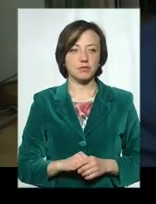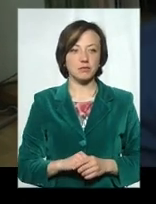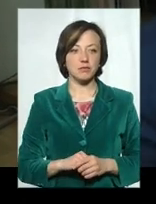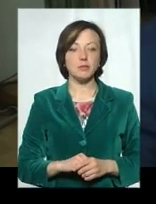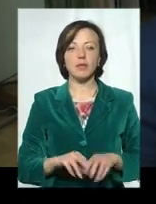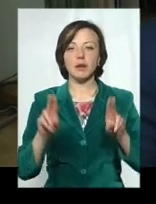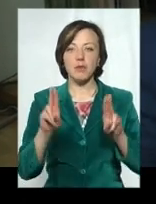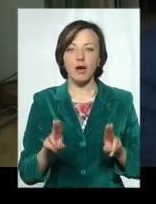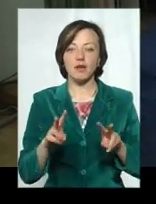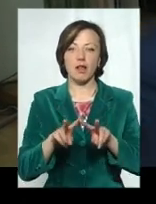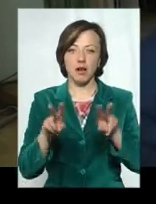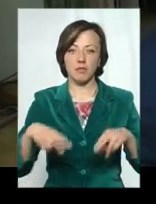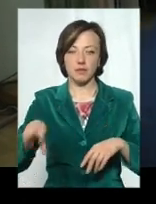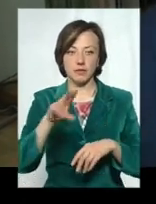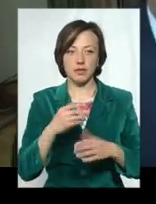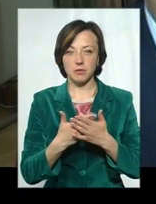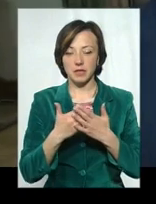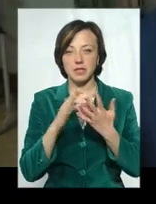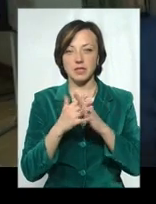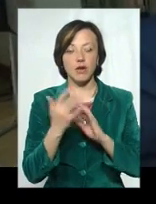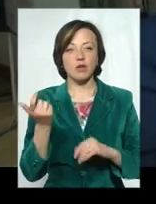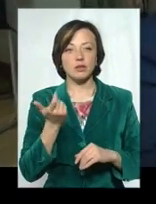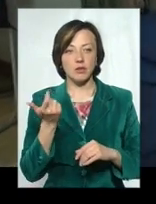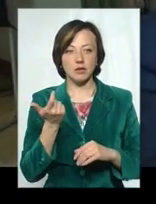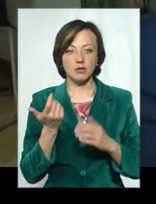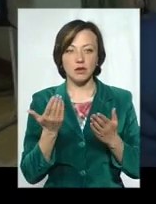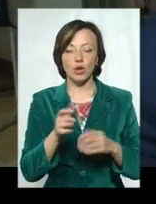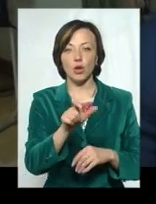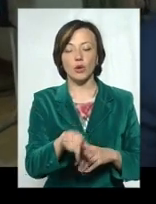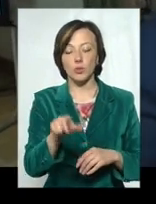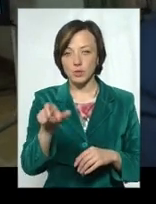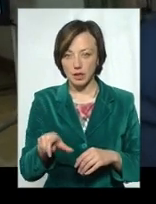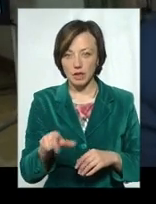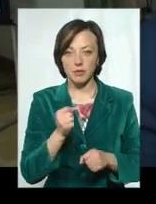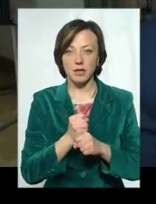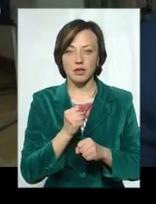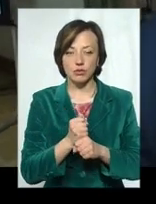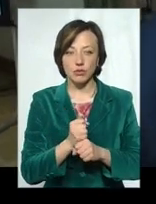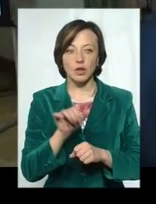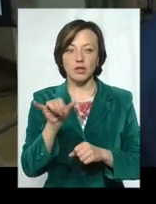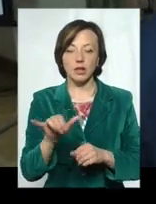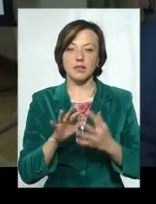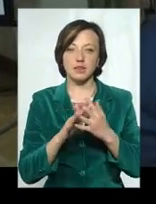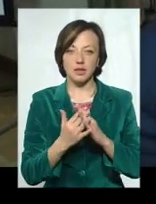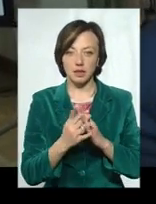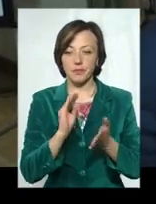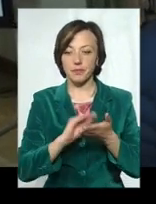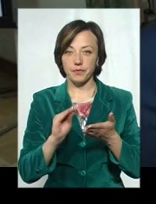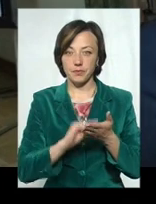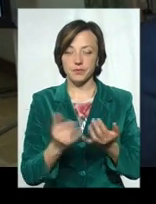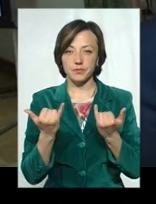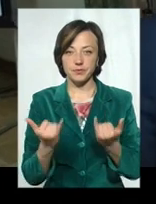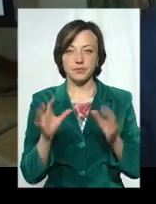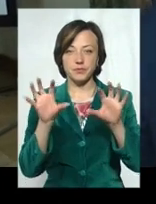і правила повинні бути один. Беремо сільське господарство. Люди працюють на селі. Написано в